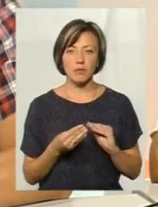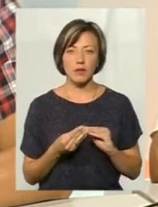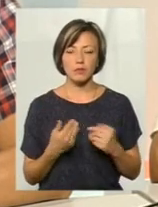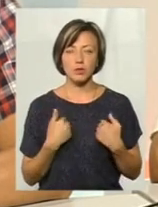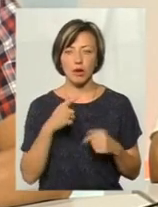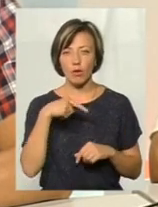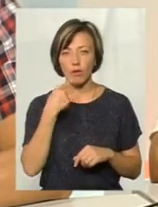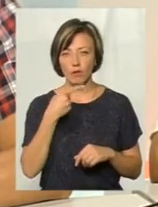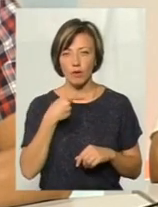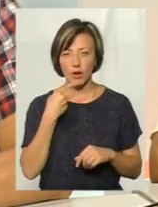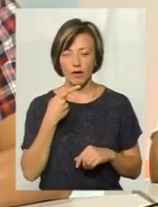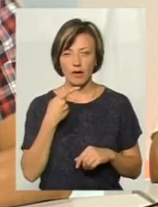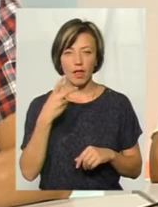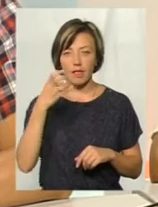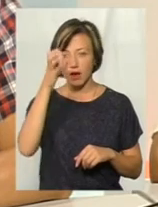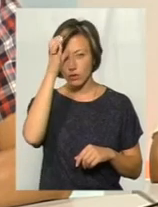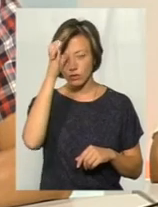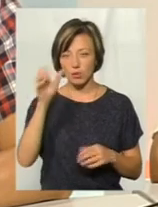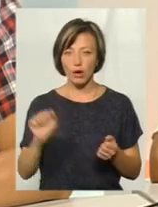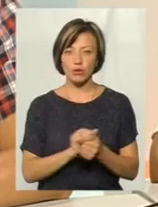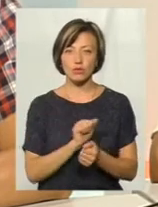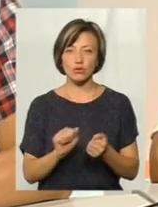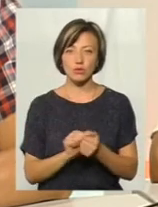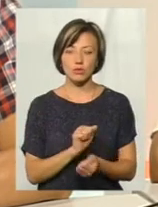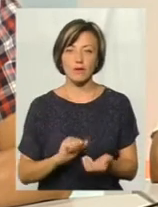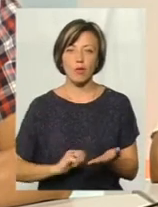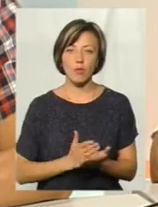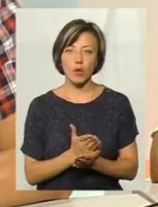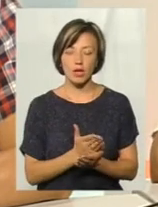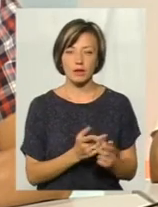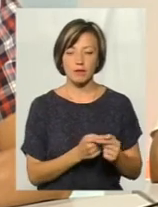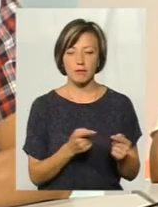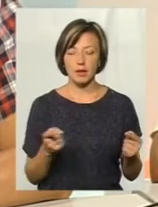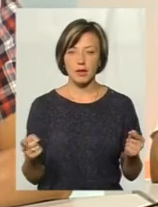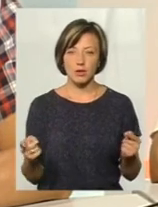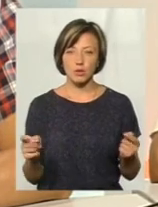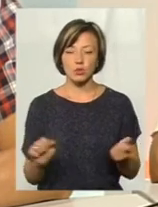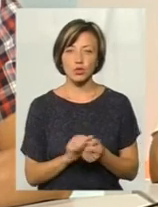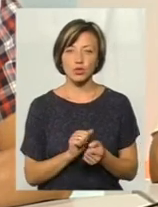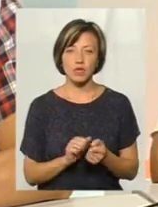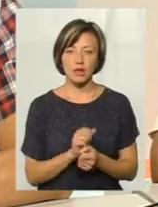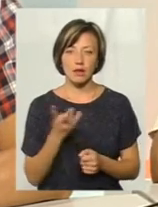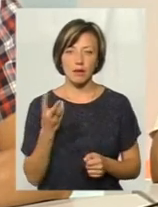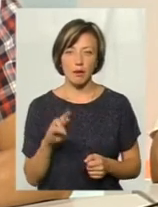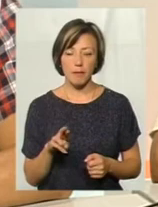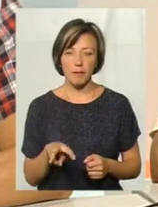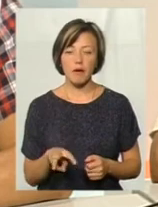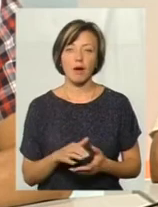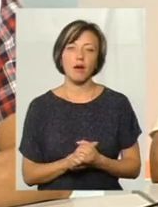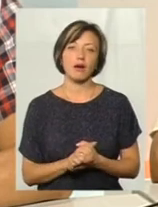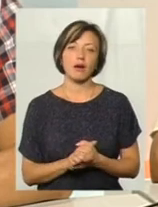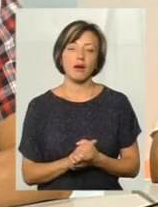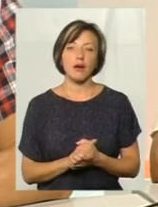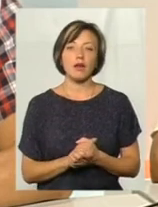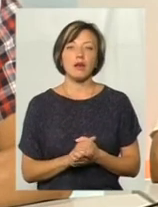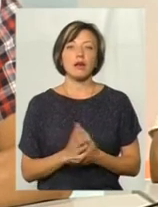говорив, нерозумна меліоративна була політика, оця, значить, з осушуванням. От. Але